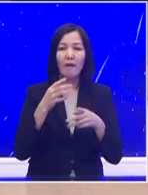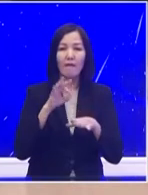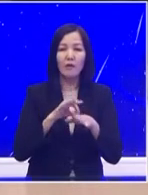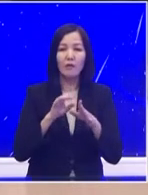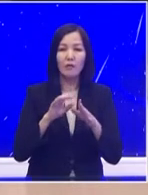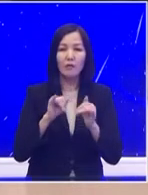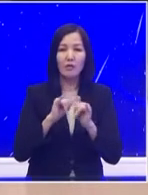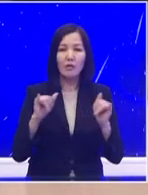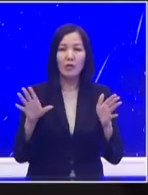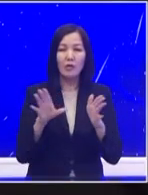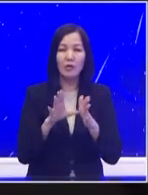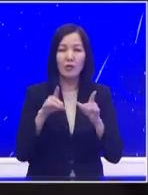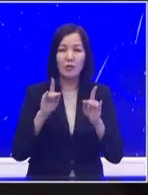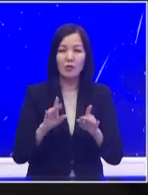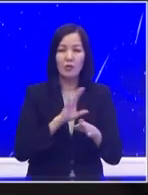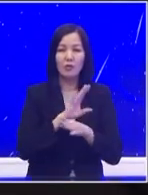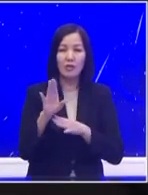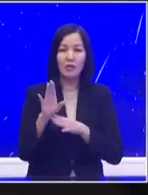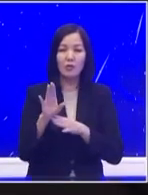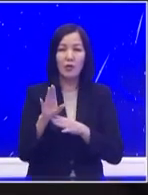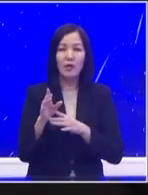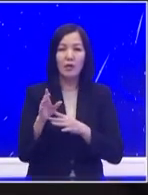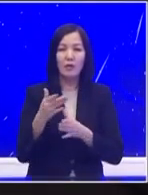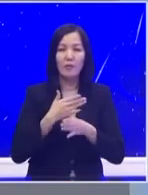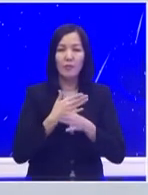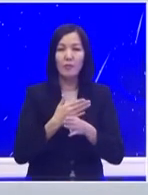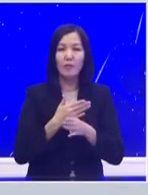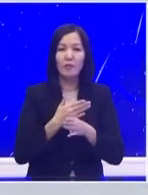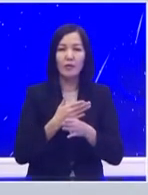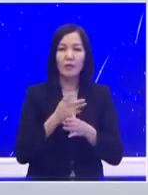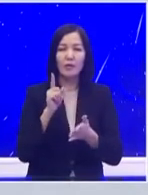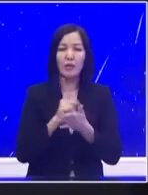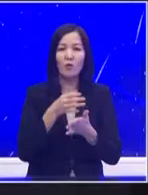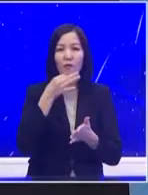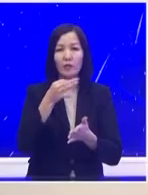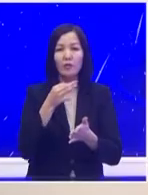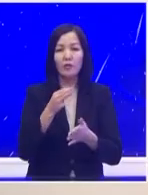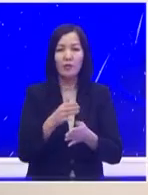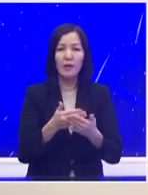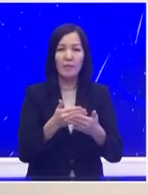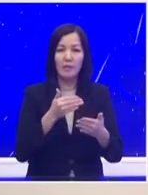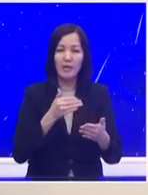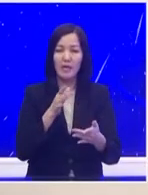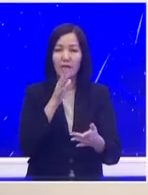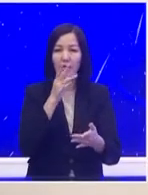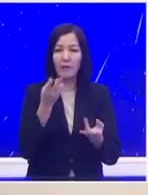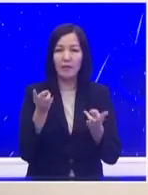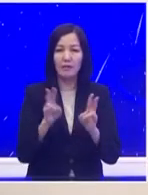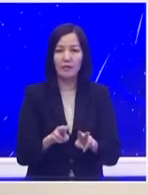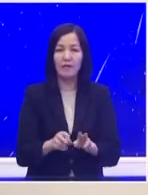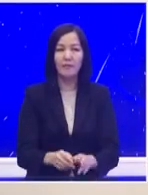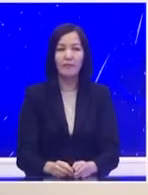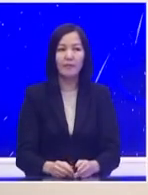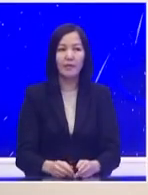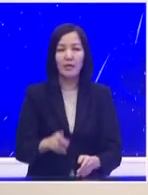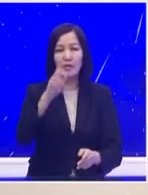с тем мобильность и удобство. Еще один шаг навстречу бизнесу – продление срока налоговой отчетности. В период чрезвычайного положения